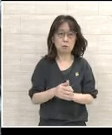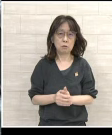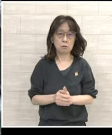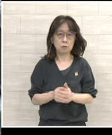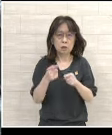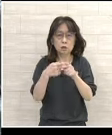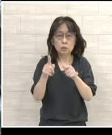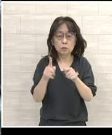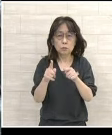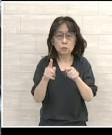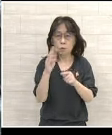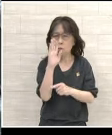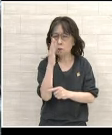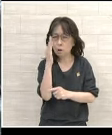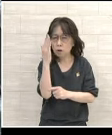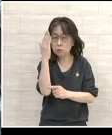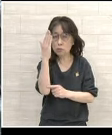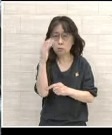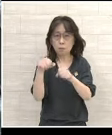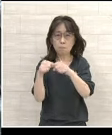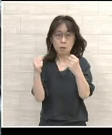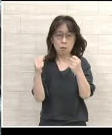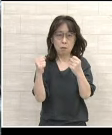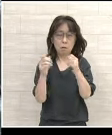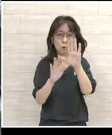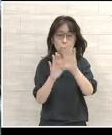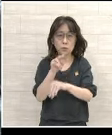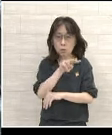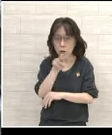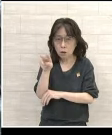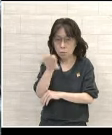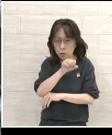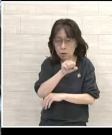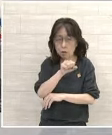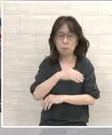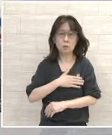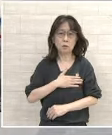部の窓ガラスが割れてしまっている状況も確認できます。